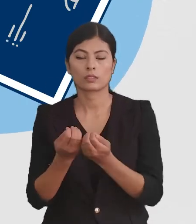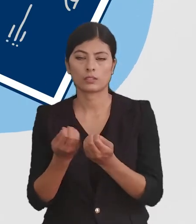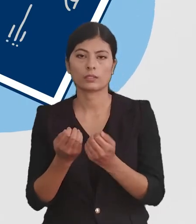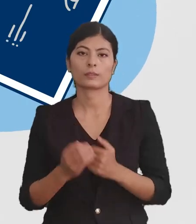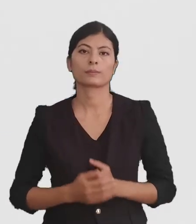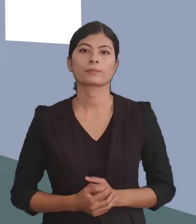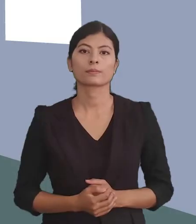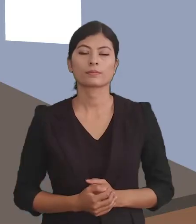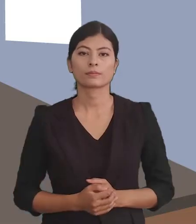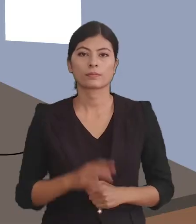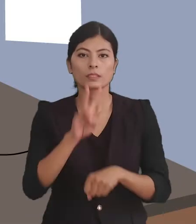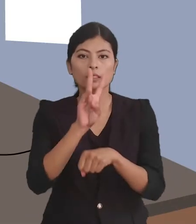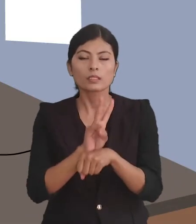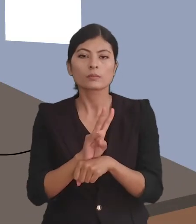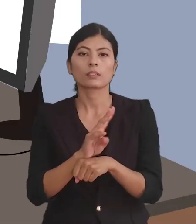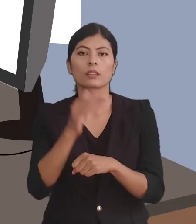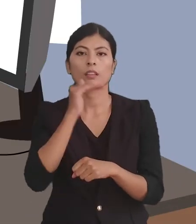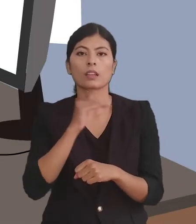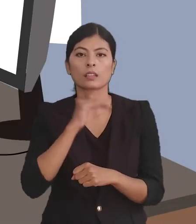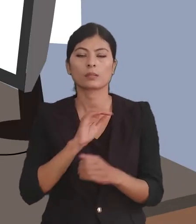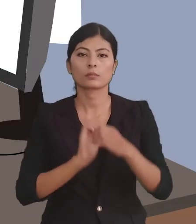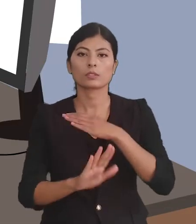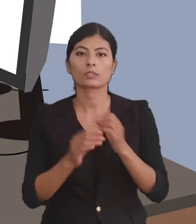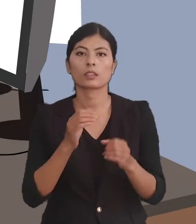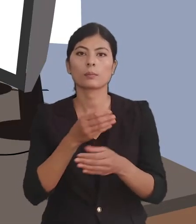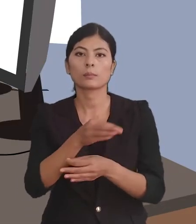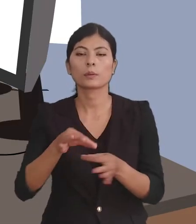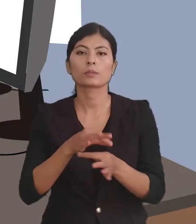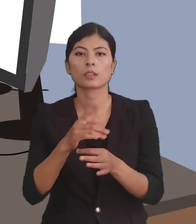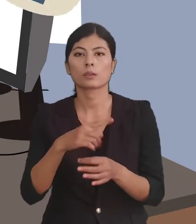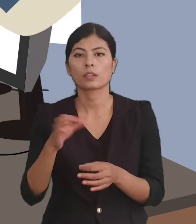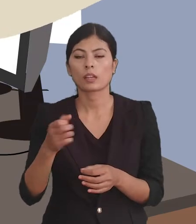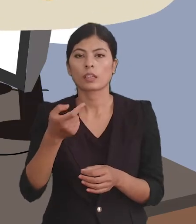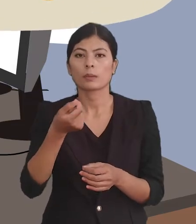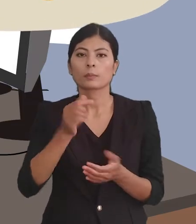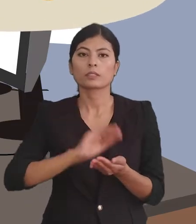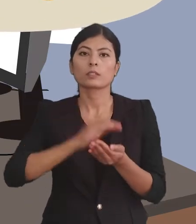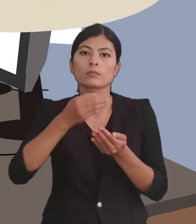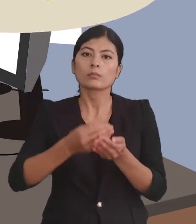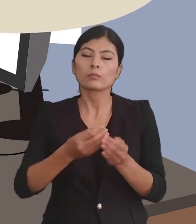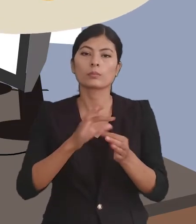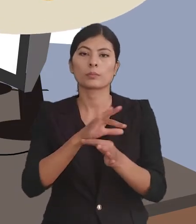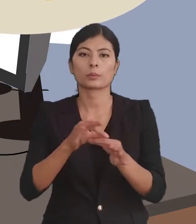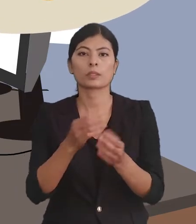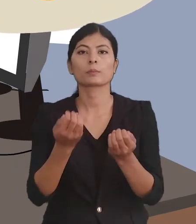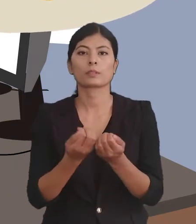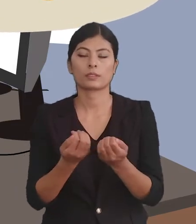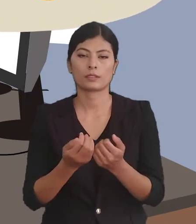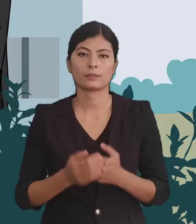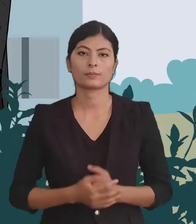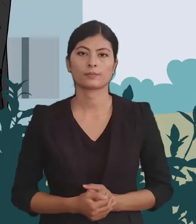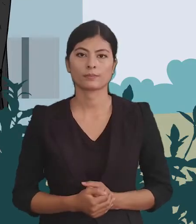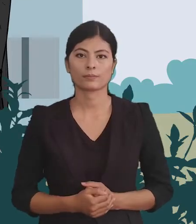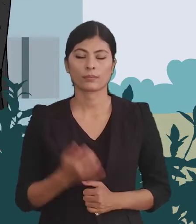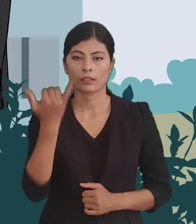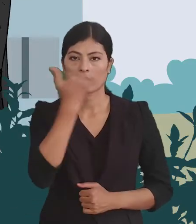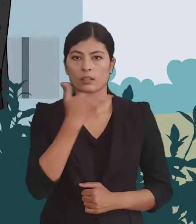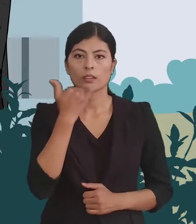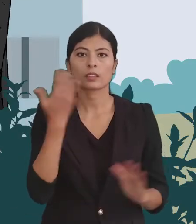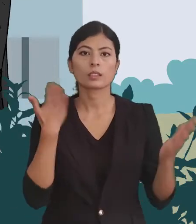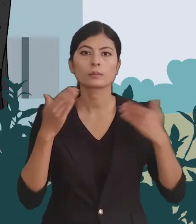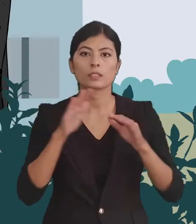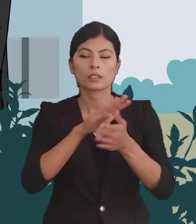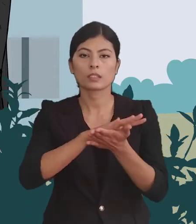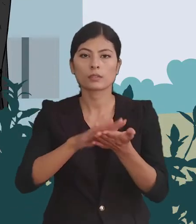सीप मूलक तालीम संचालन तथा व्यवसाय के लेल बिया पूंजी रकम के व्यवस्था करे के, लैंगिक